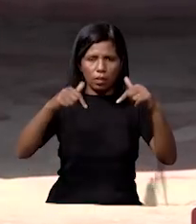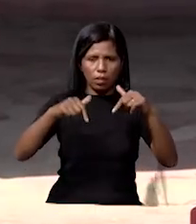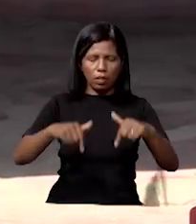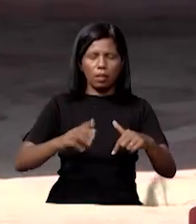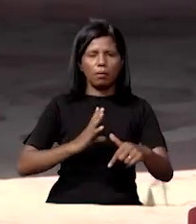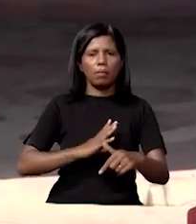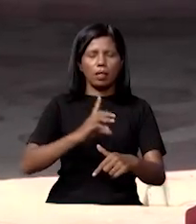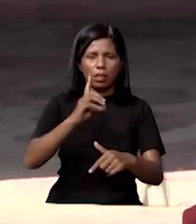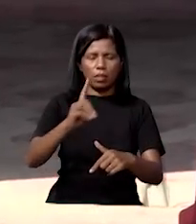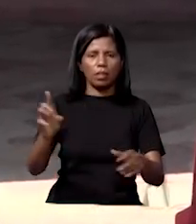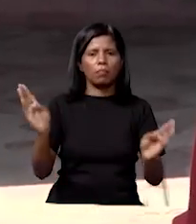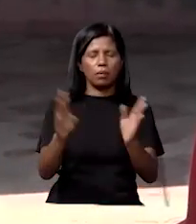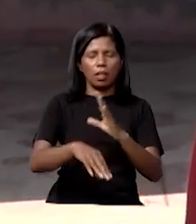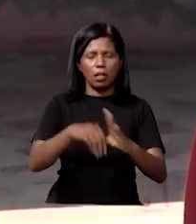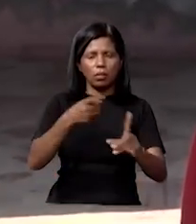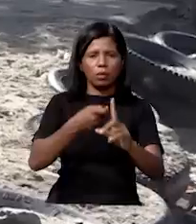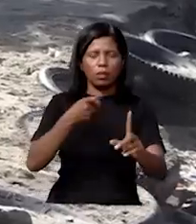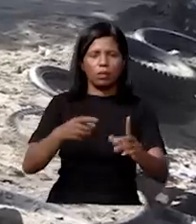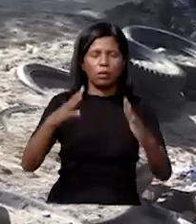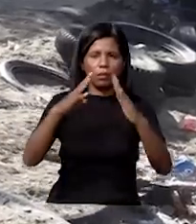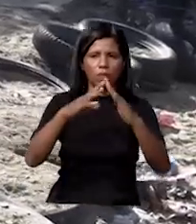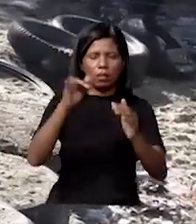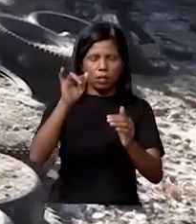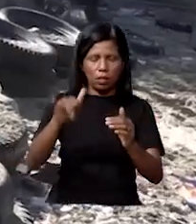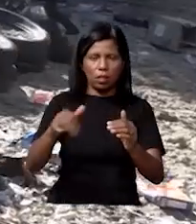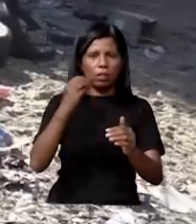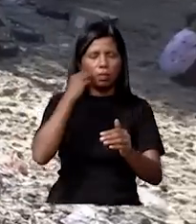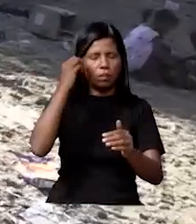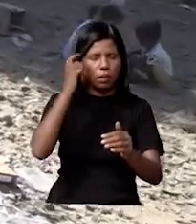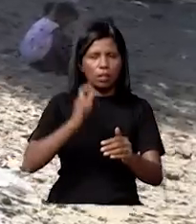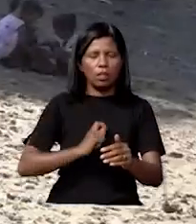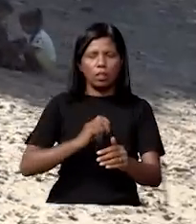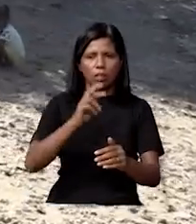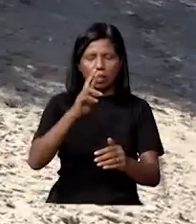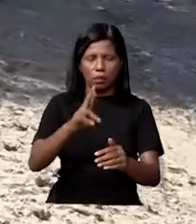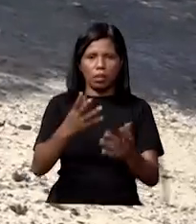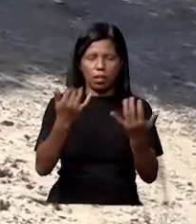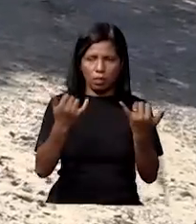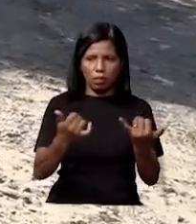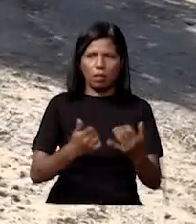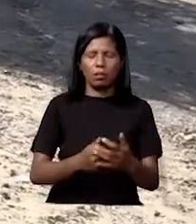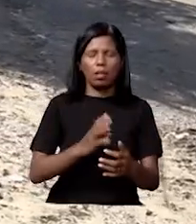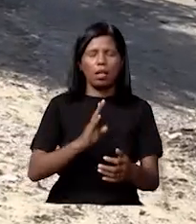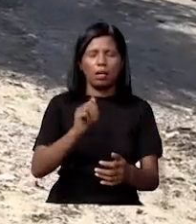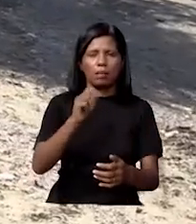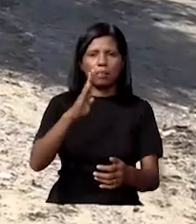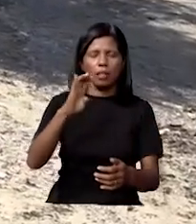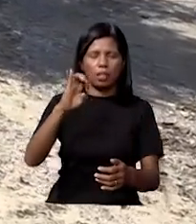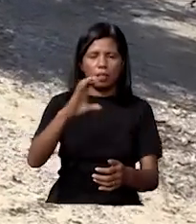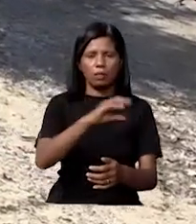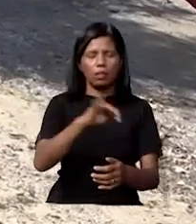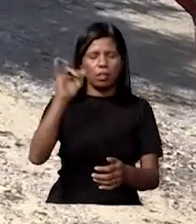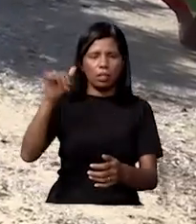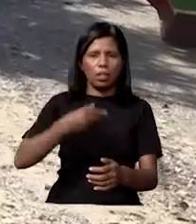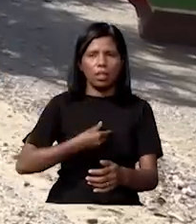balidi. No sai husi uma mahon, mai hela honi inang ia tibar. Mebe dadaung ne Abilio ia Glenu ela